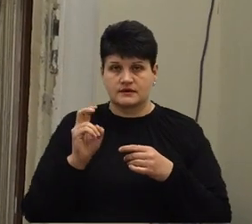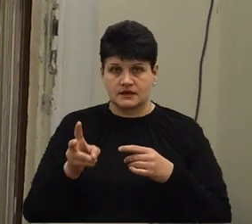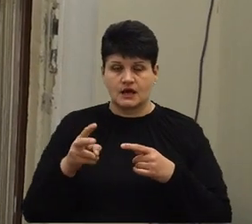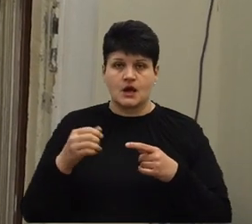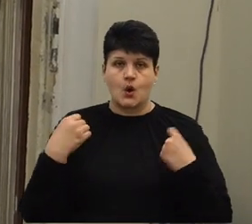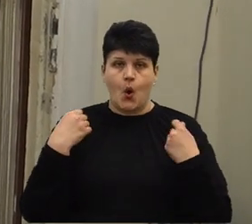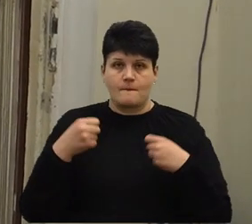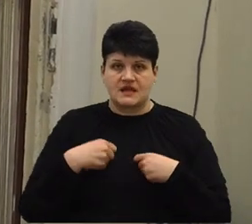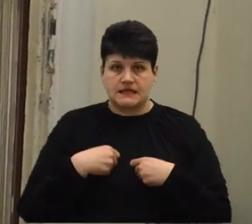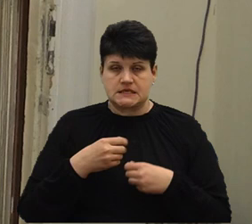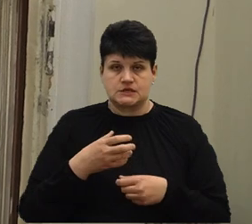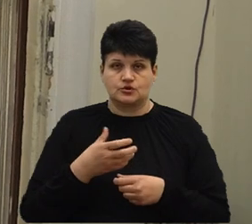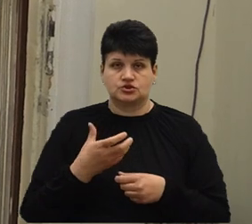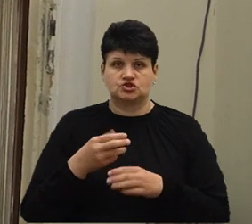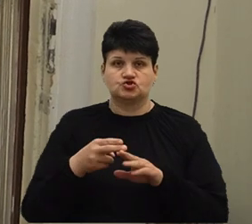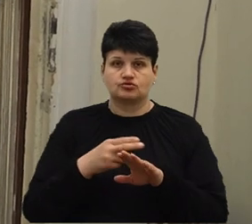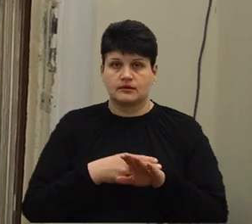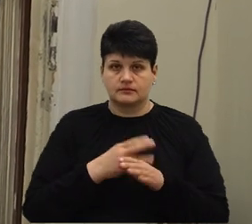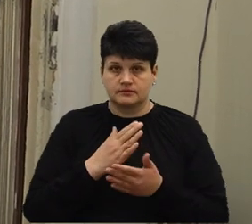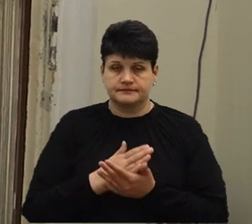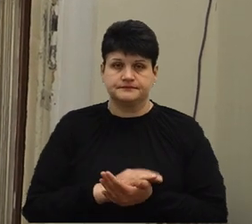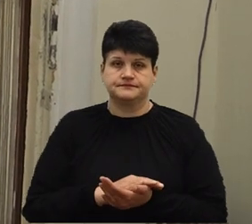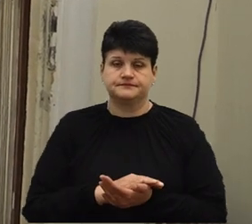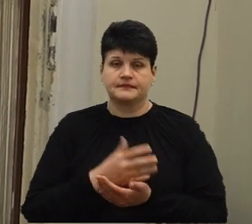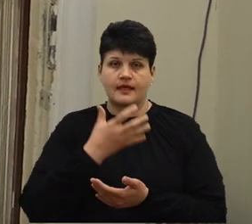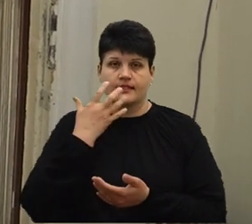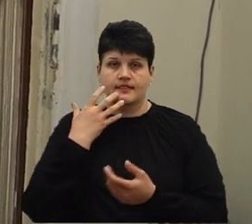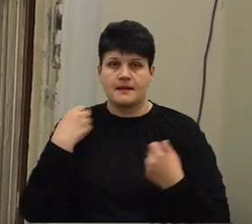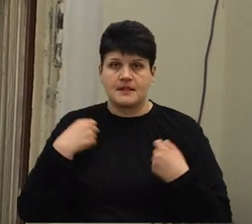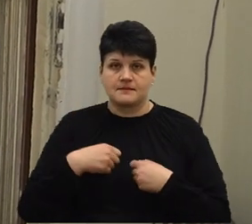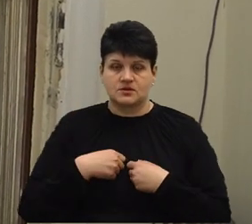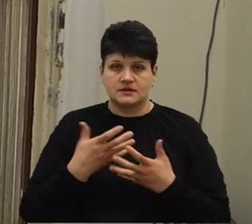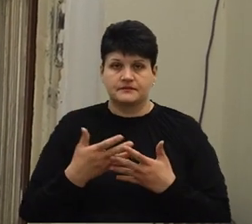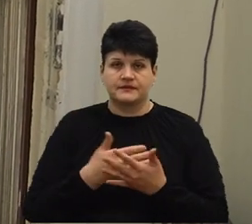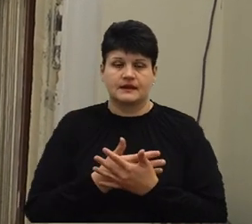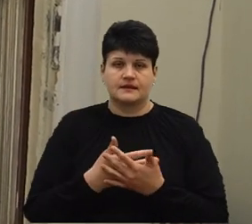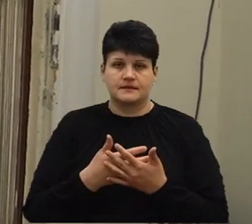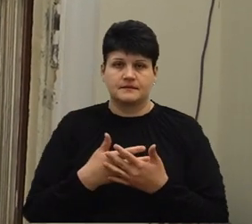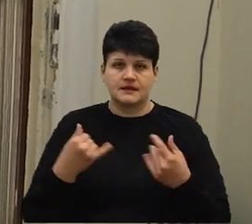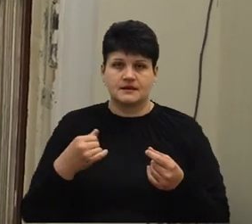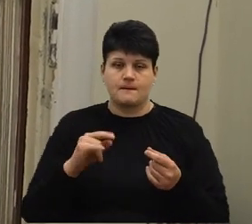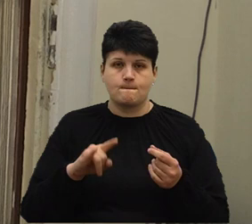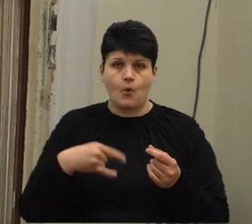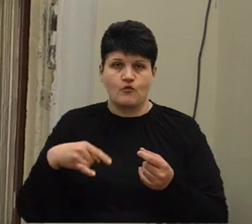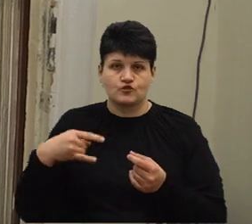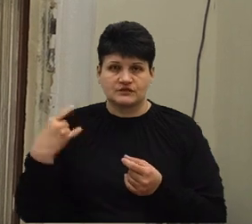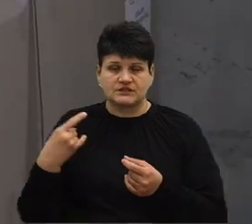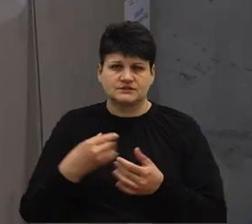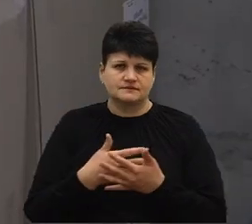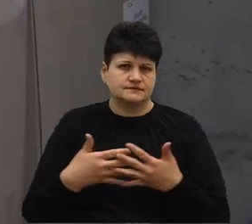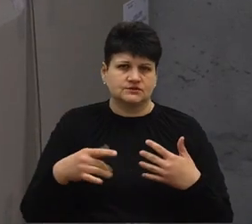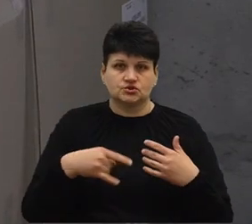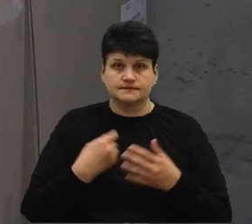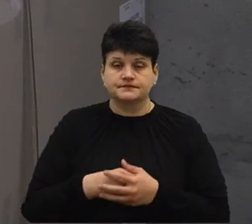комбінезончик шкарпетки тепле піжама набір повзунків штанці